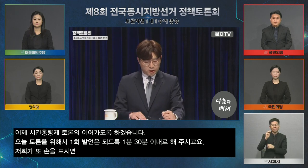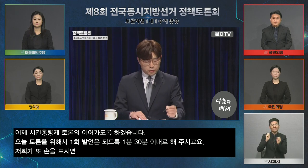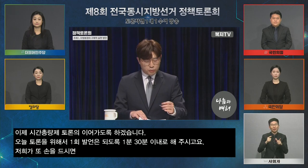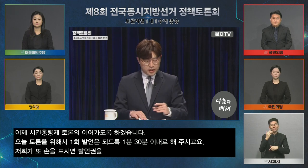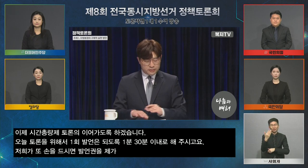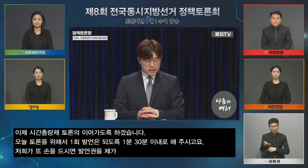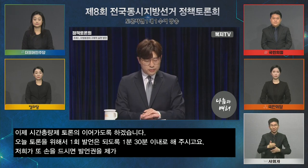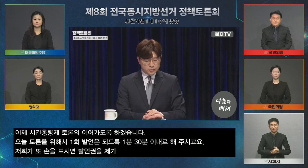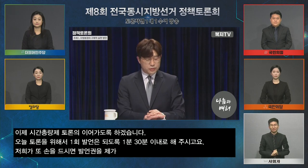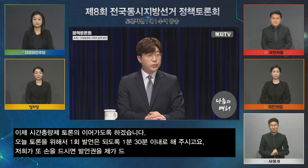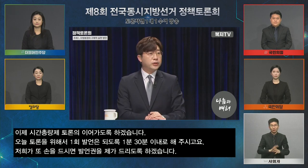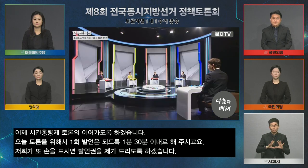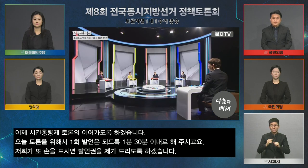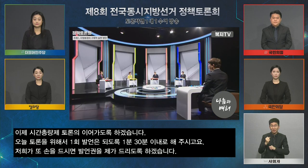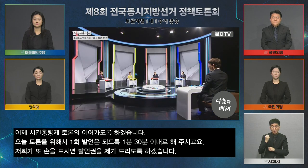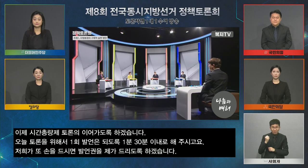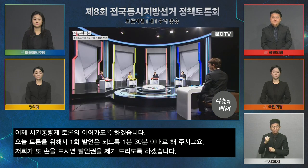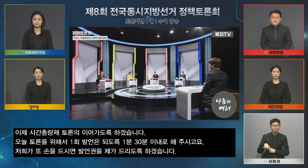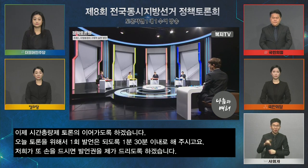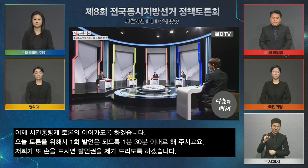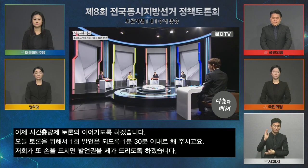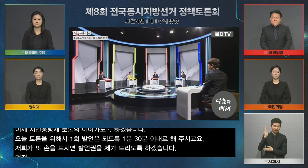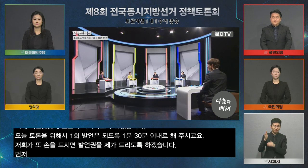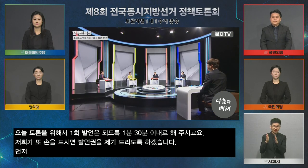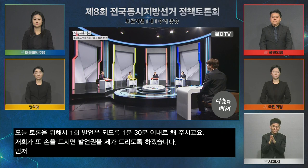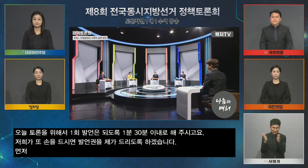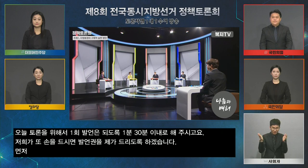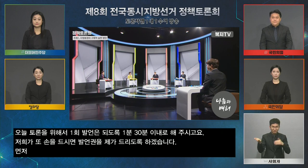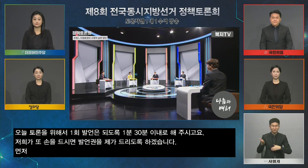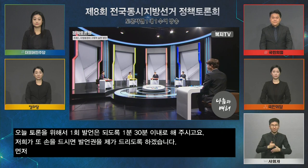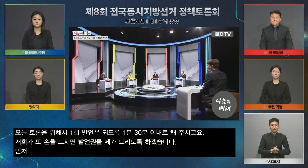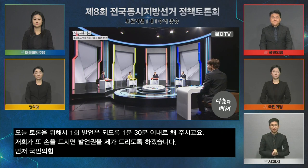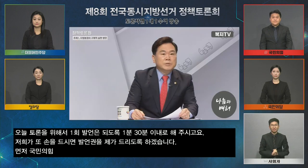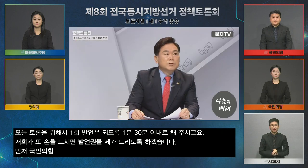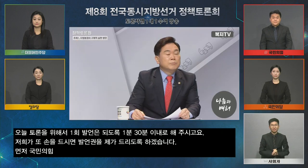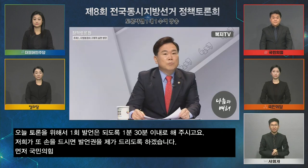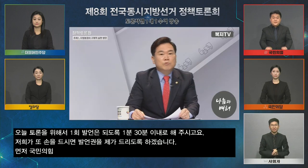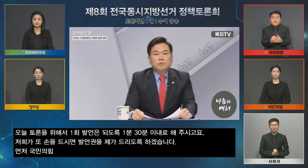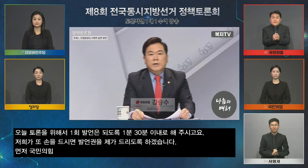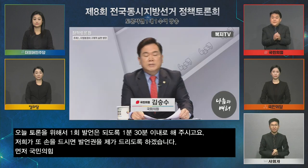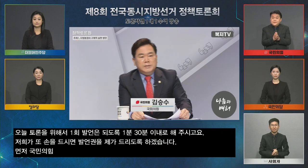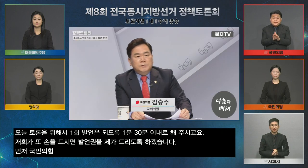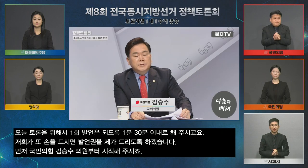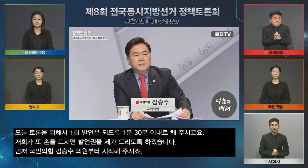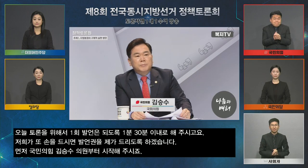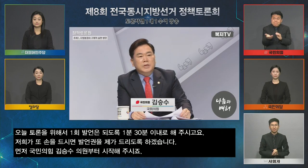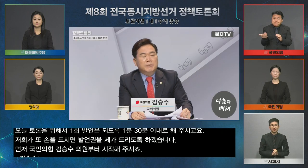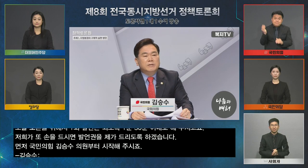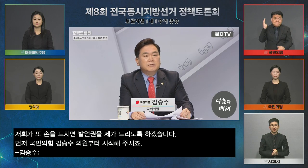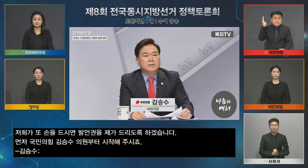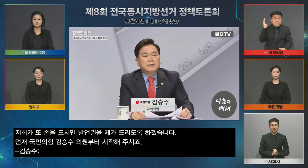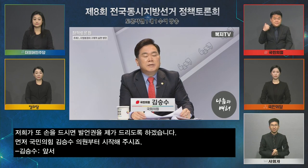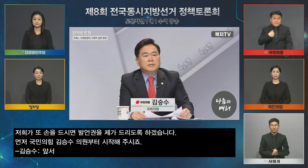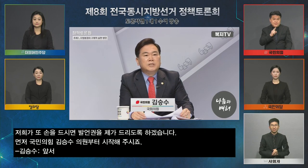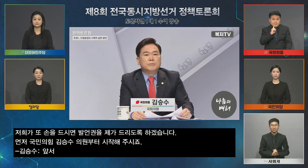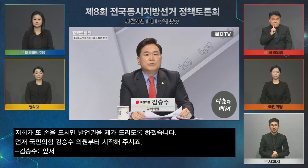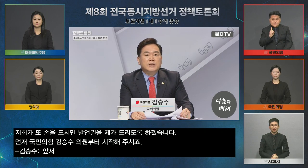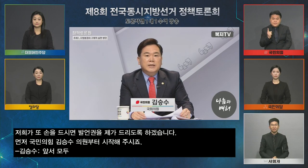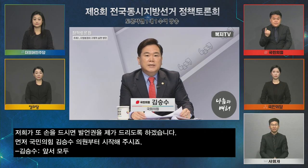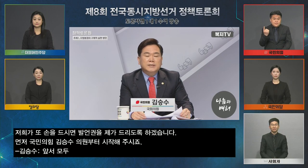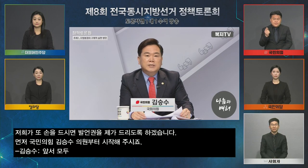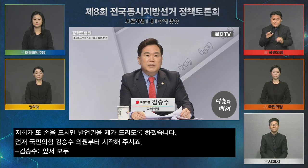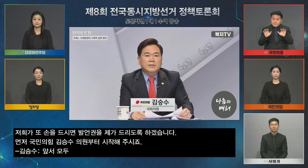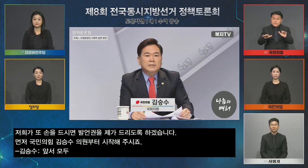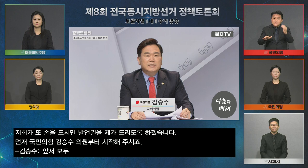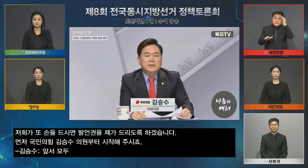먼저 국민의힘 김승수 의원부터 시작해 주시죠. 앞서 모두 발언에서도 있었습니다만 지금